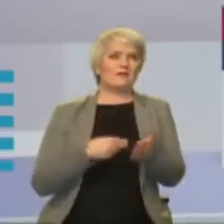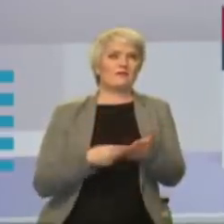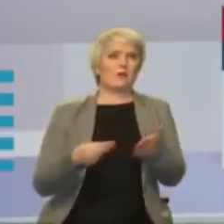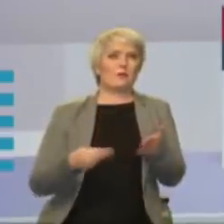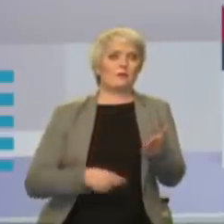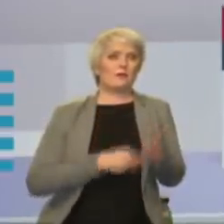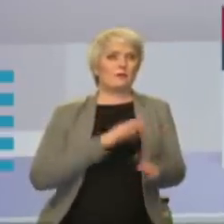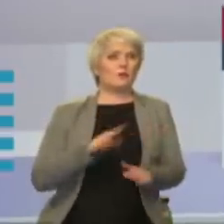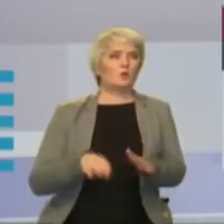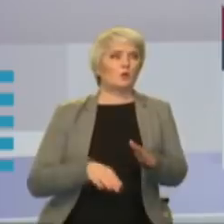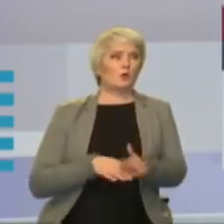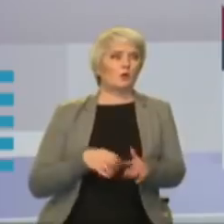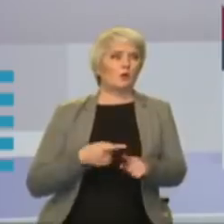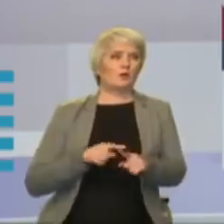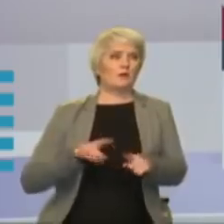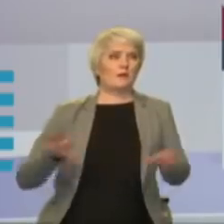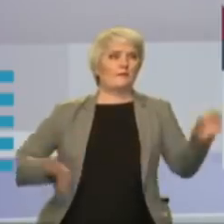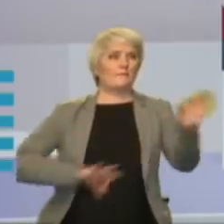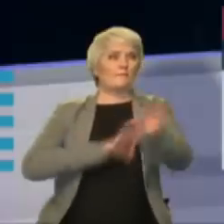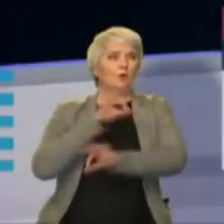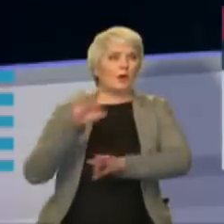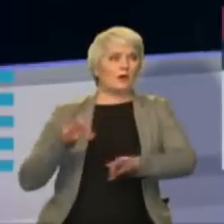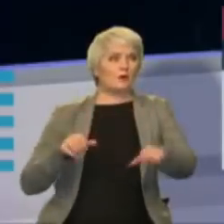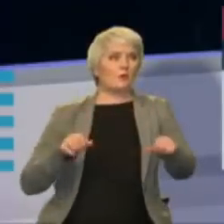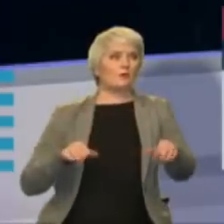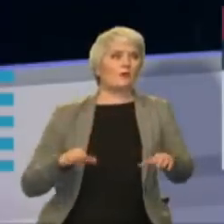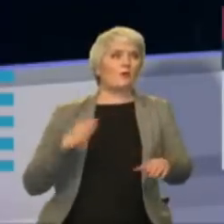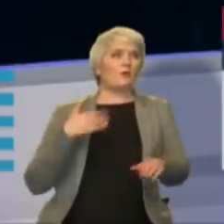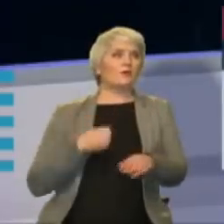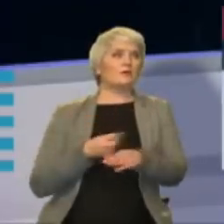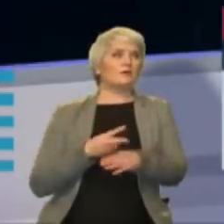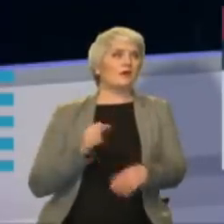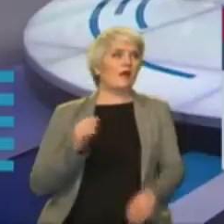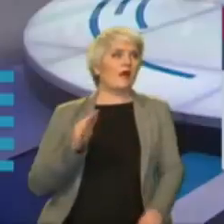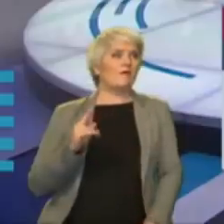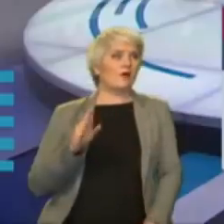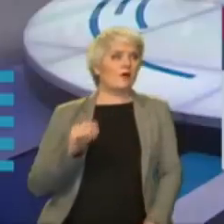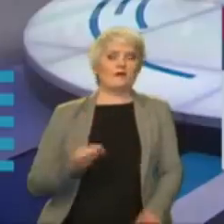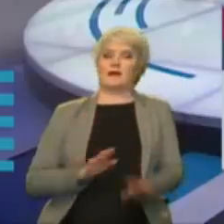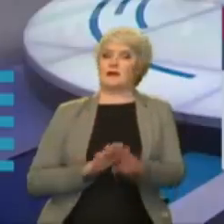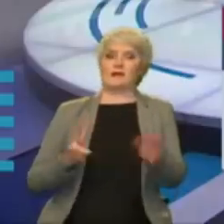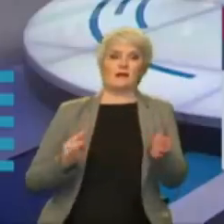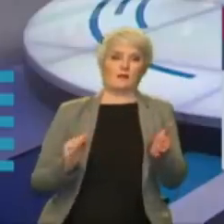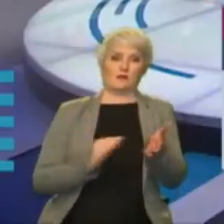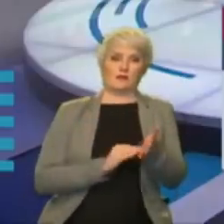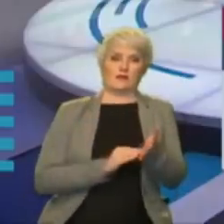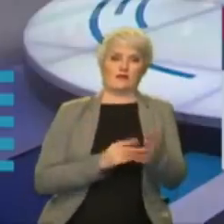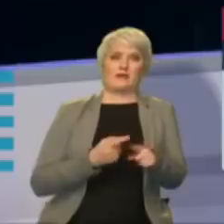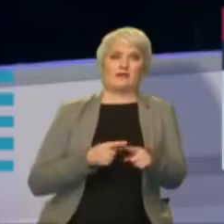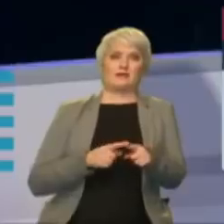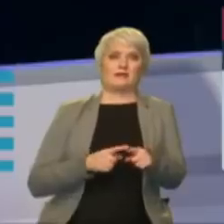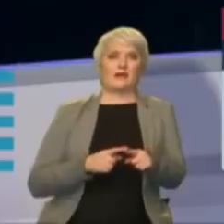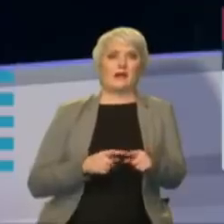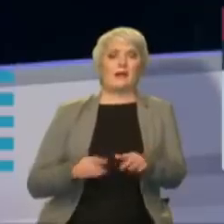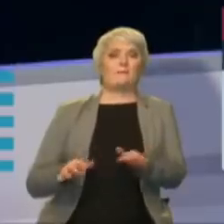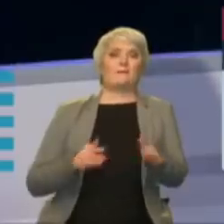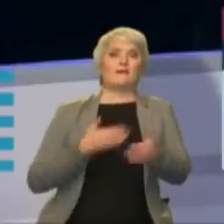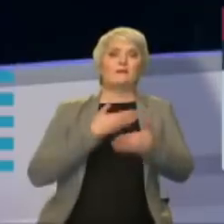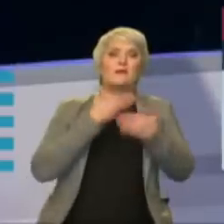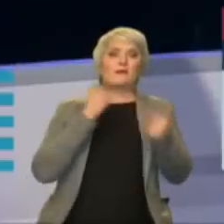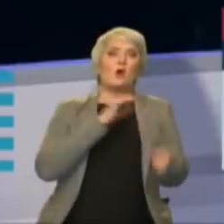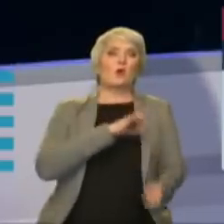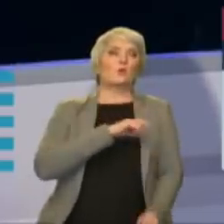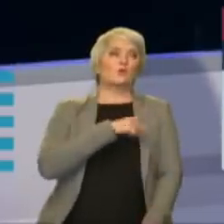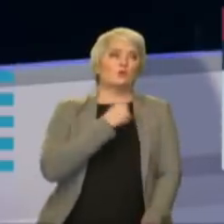під цим проєктом постанови про звільнення Арсена Авакова? Ні, не поставили, тому що цей механізм не має юридичної